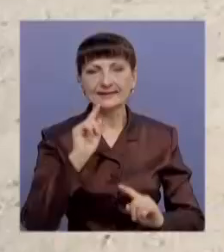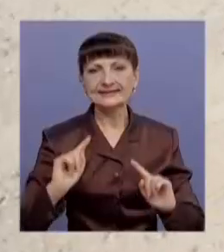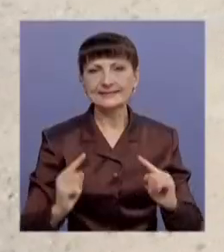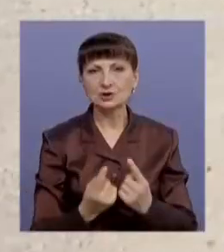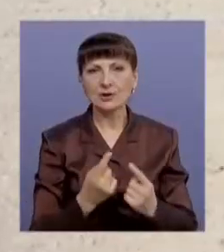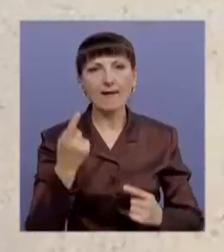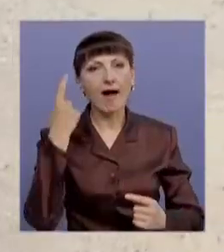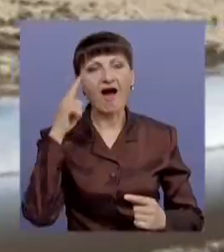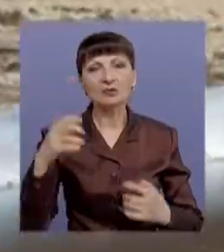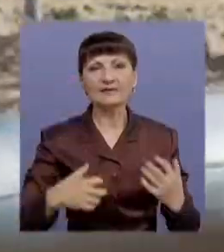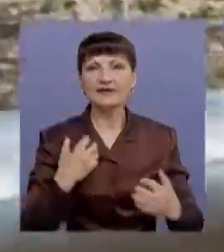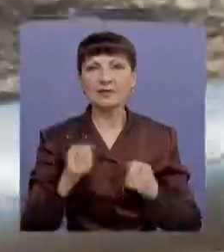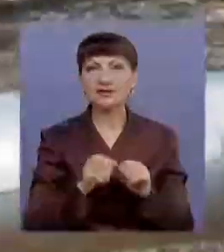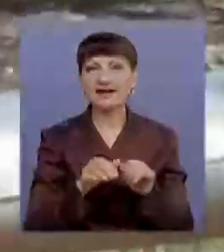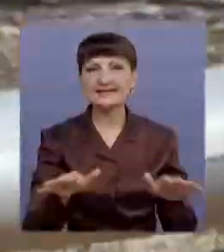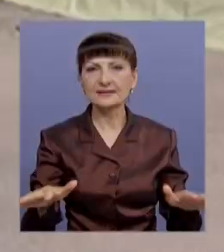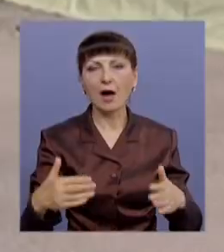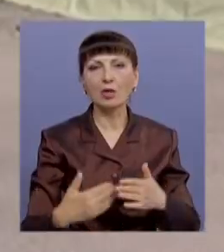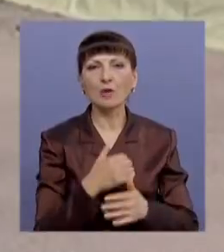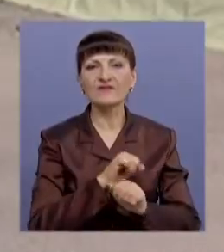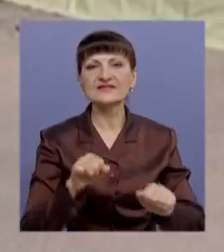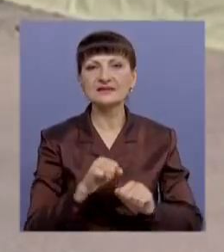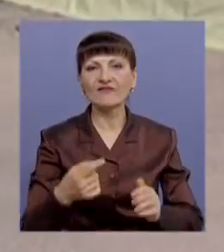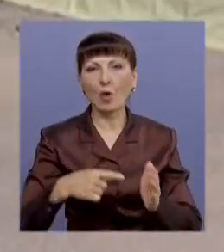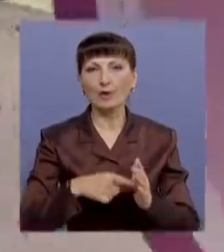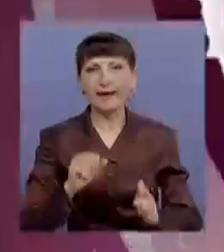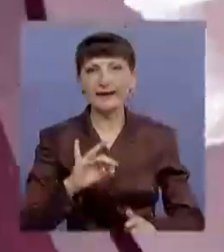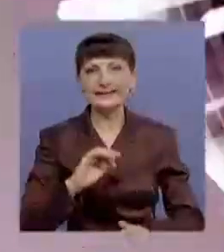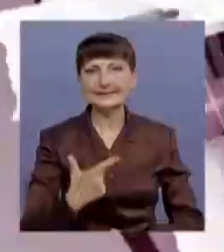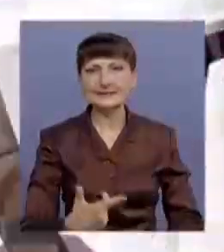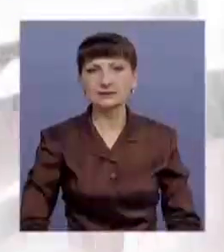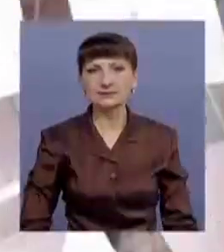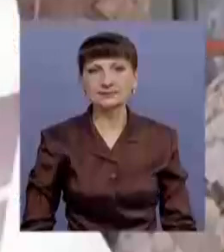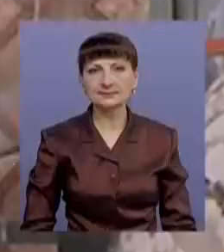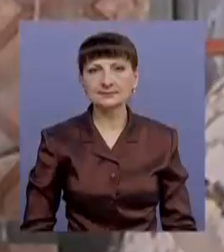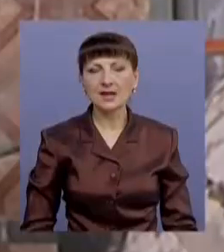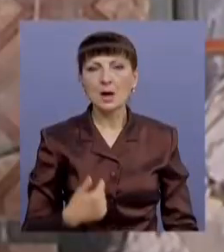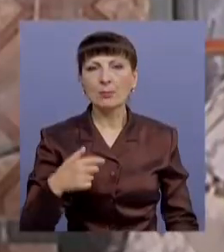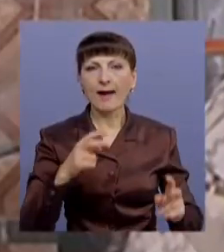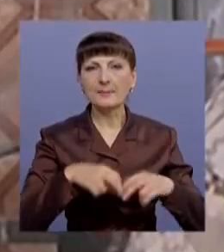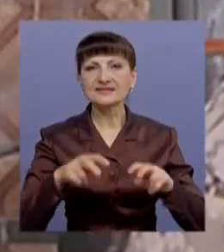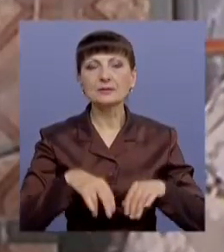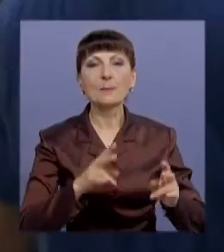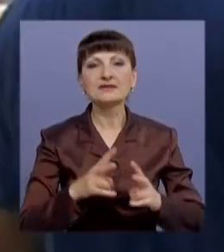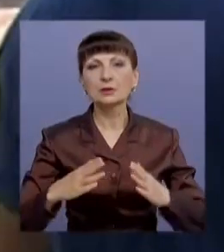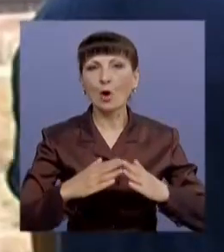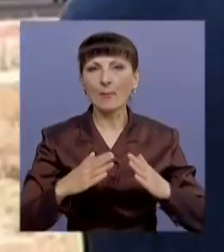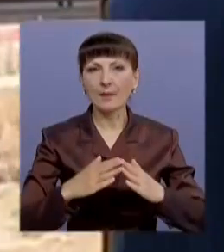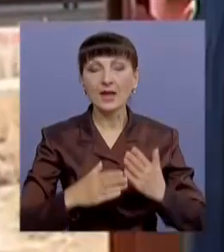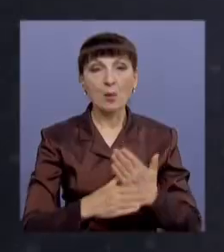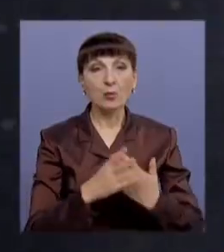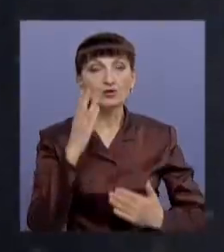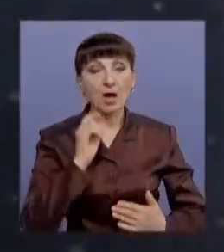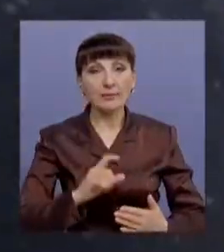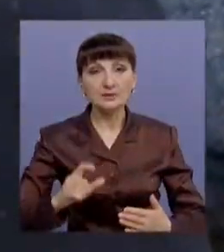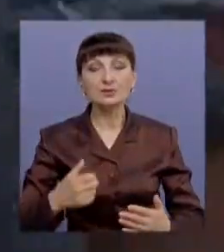задержали авторов тревожной рассылки о новых взрывах в Арыси. Мы обследуем пострадавшие дома. Помощь